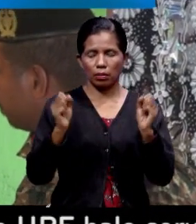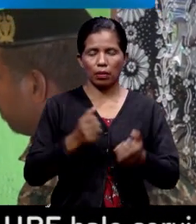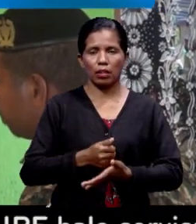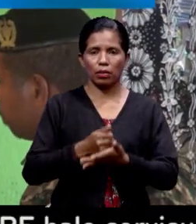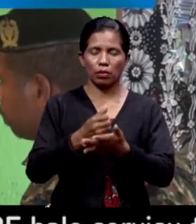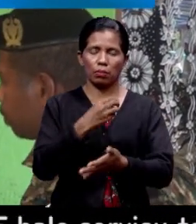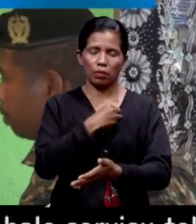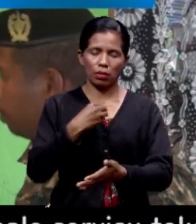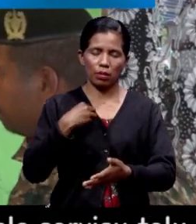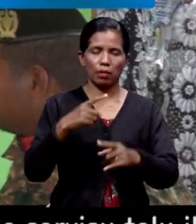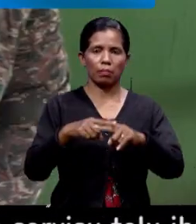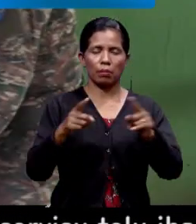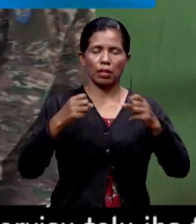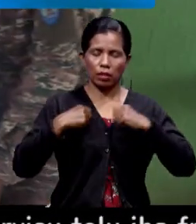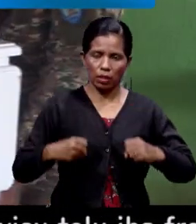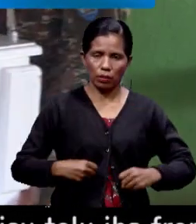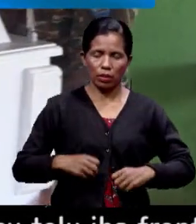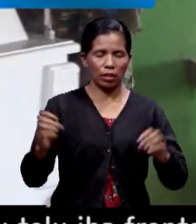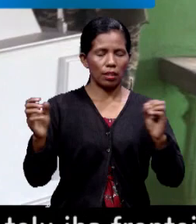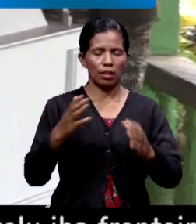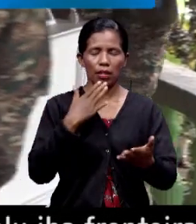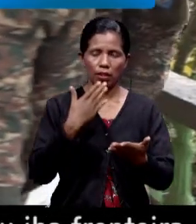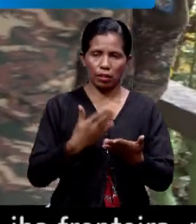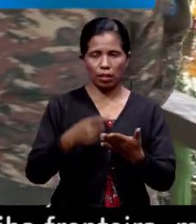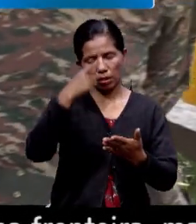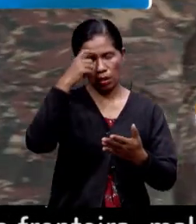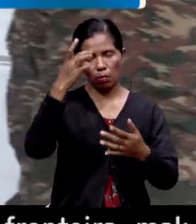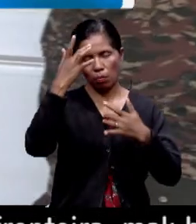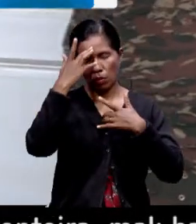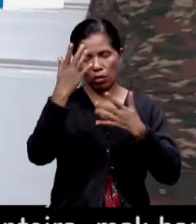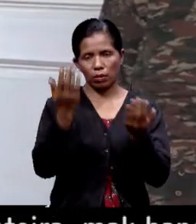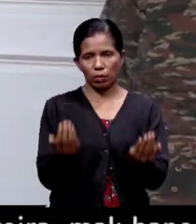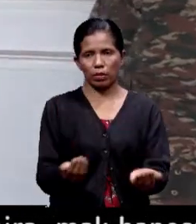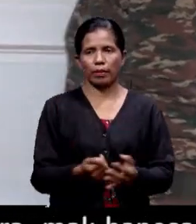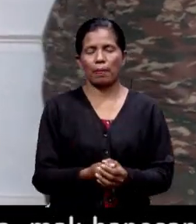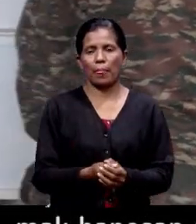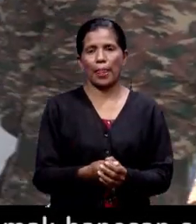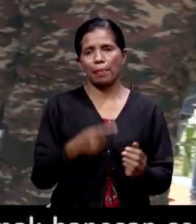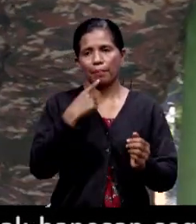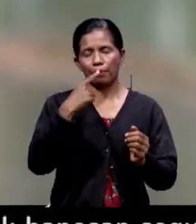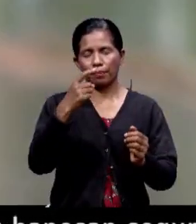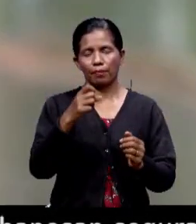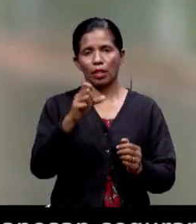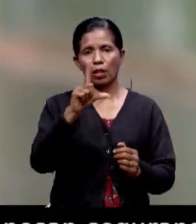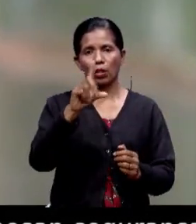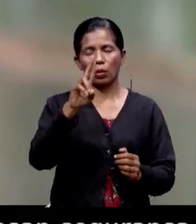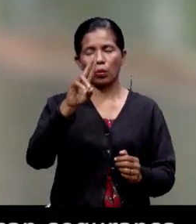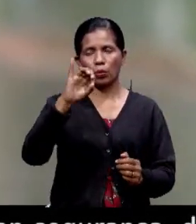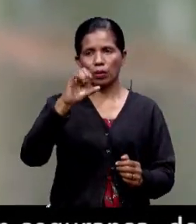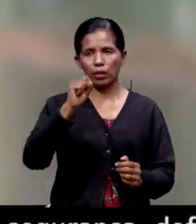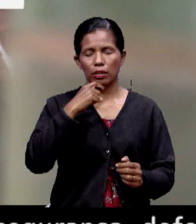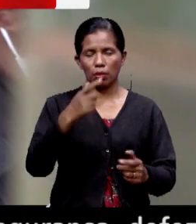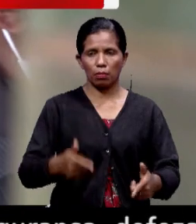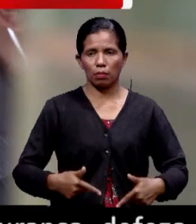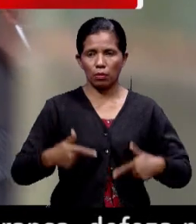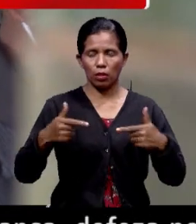maime saudoso nia saude la recupera tamba grave ona. Saudoso Luis Sarmento ho kodigo Makassar moris iha aldea Lelaus,